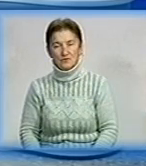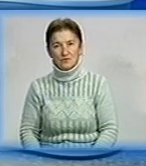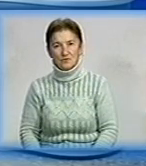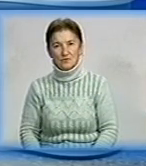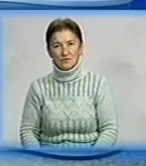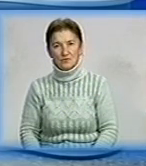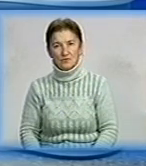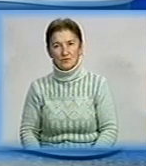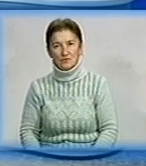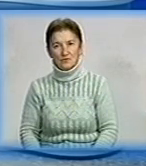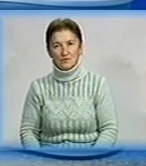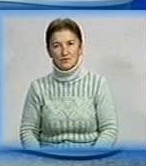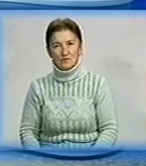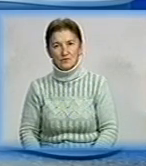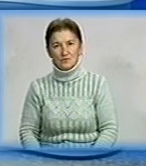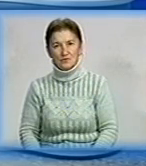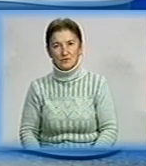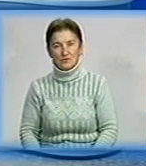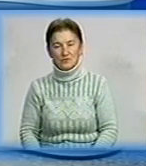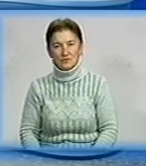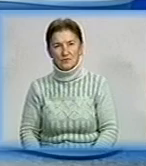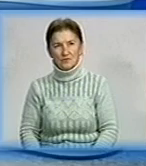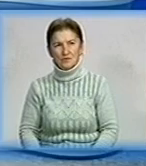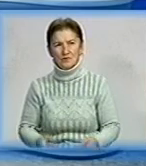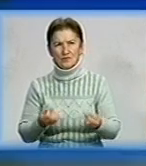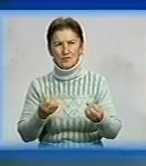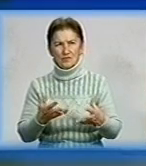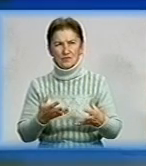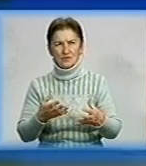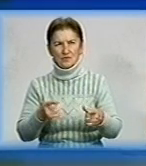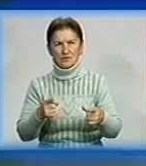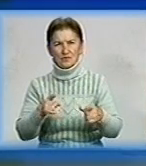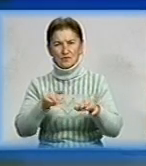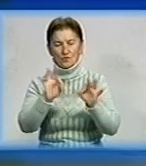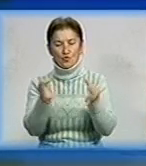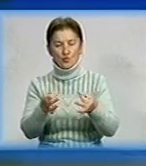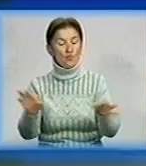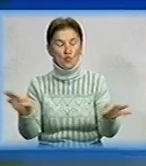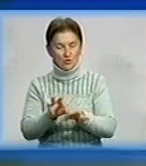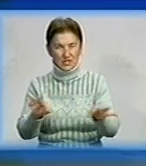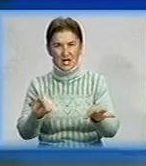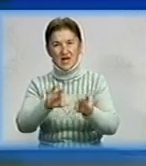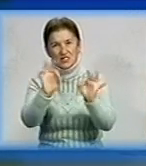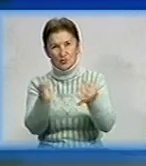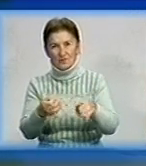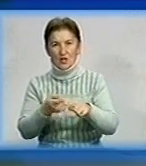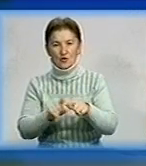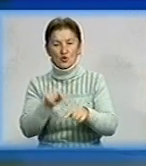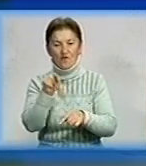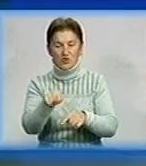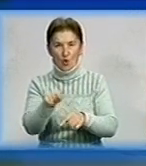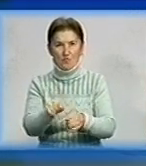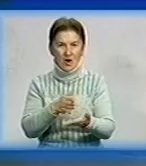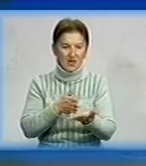which is the base from what I see the city can have. Предпринимательство, музыка и искусство – это те направления, в которых нужно работать в городе, то,